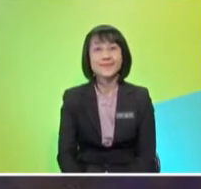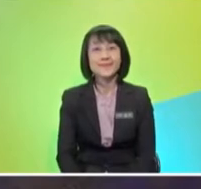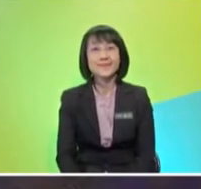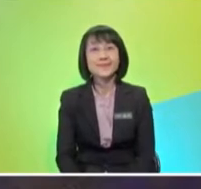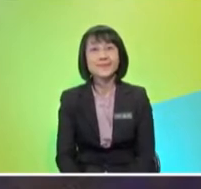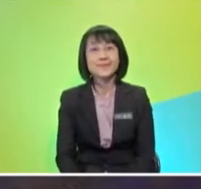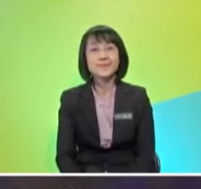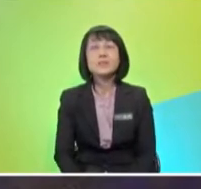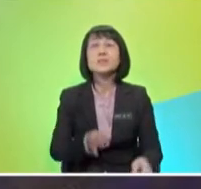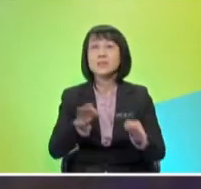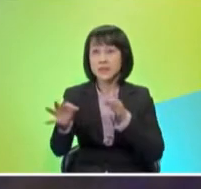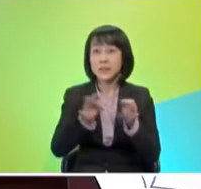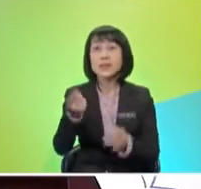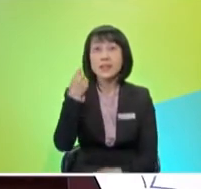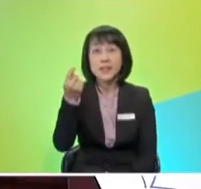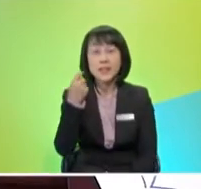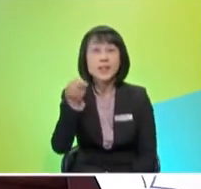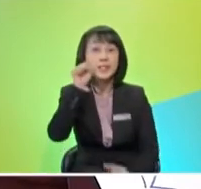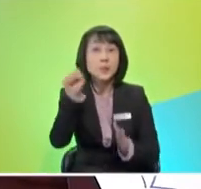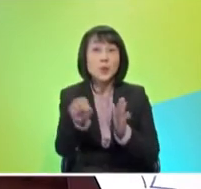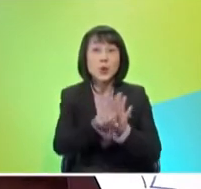udah Terangkan tadi